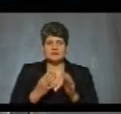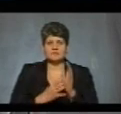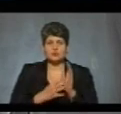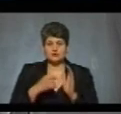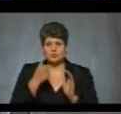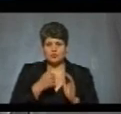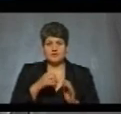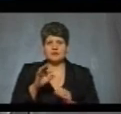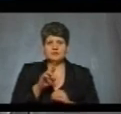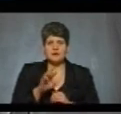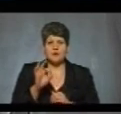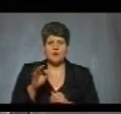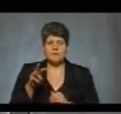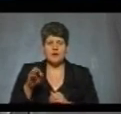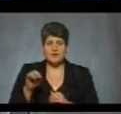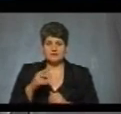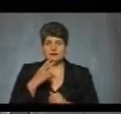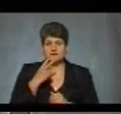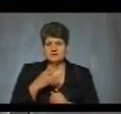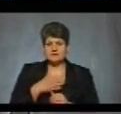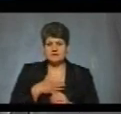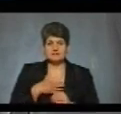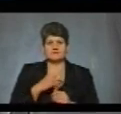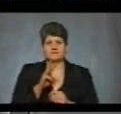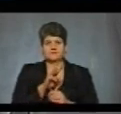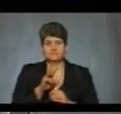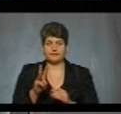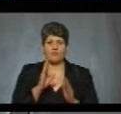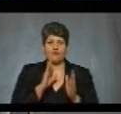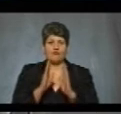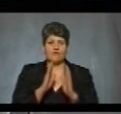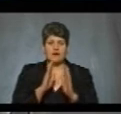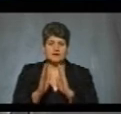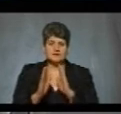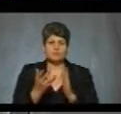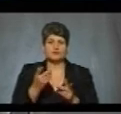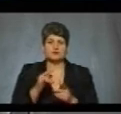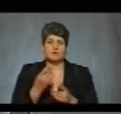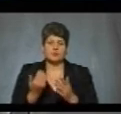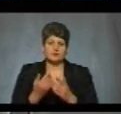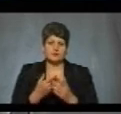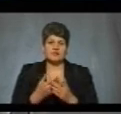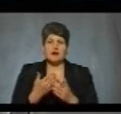90-річчю Ярослава Омеляна. Дивіться на нашій сторінці у соцмережі Facebook «Новини.UA Тернопіль.